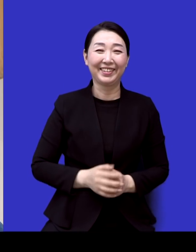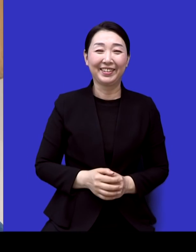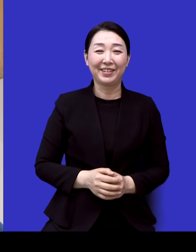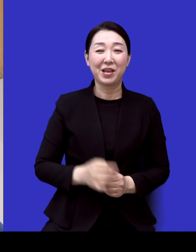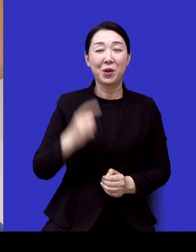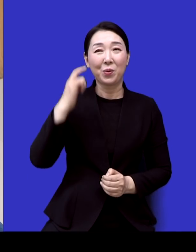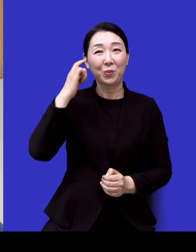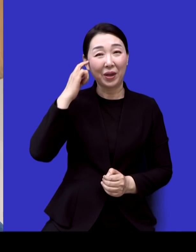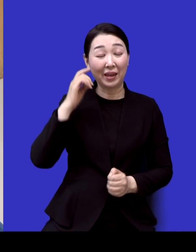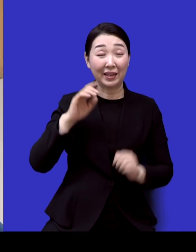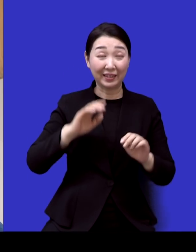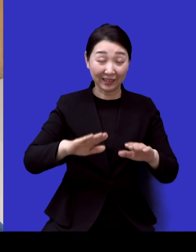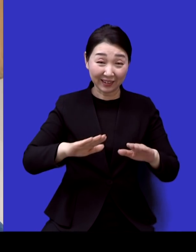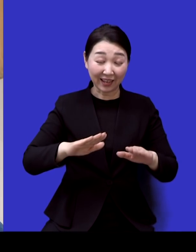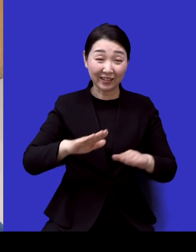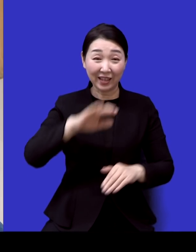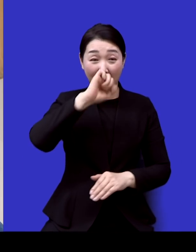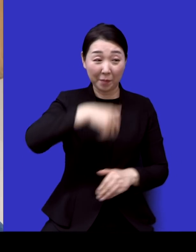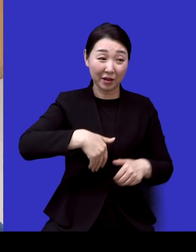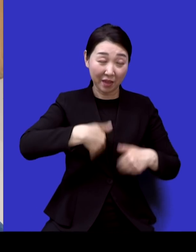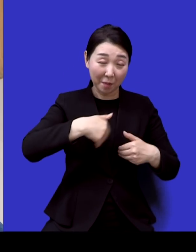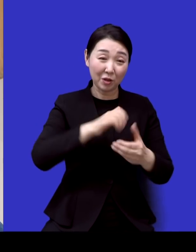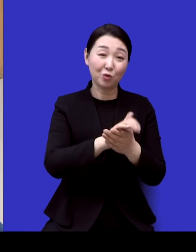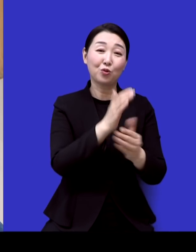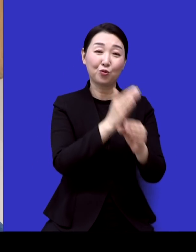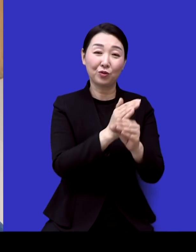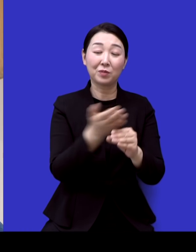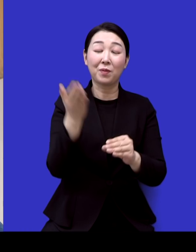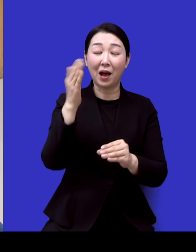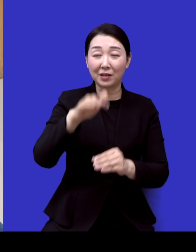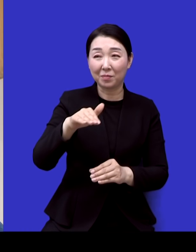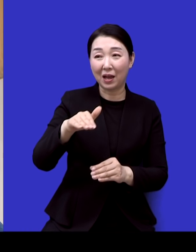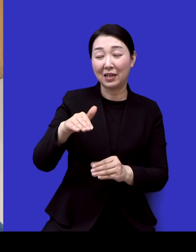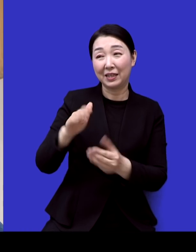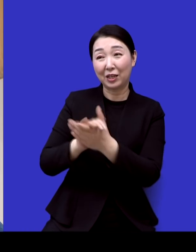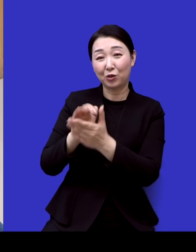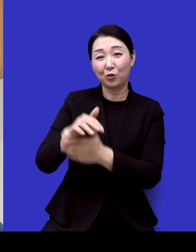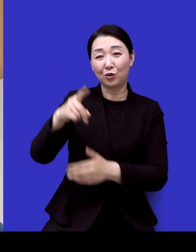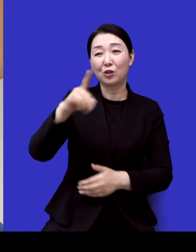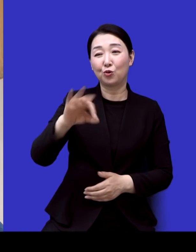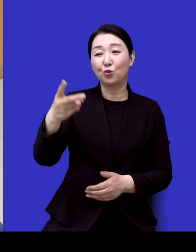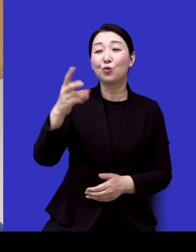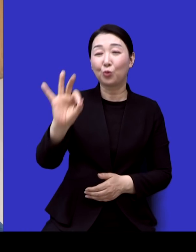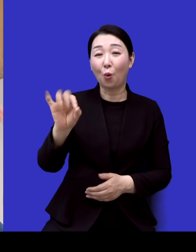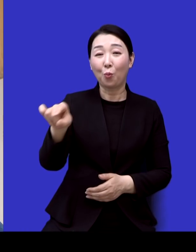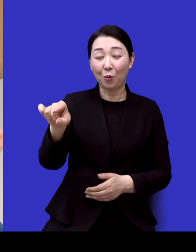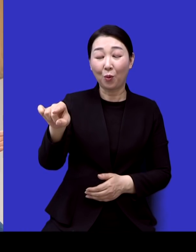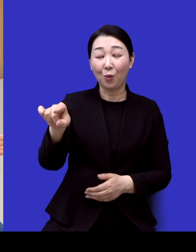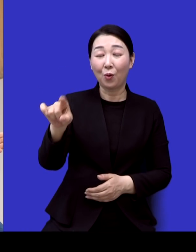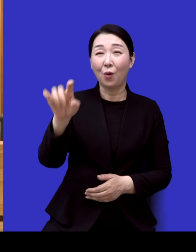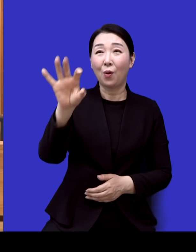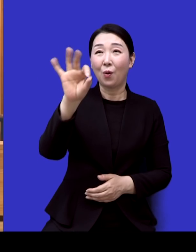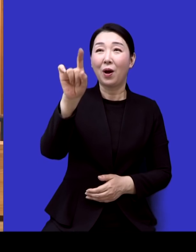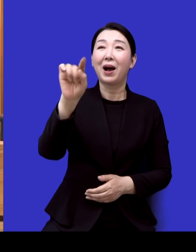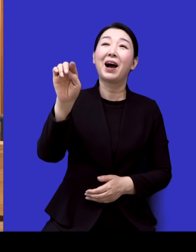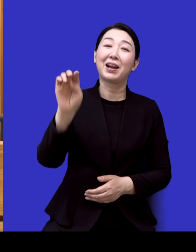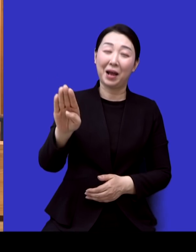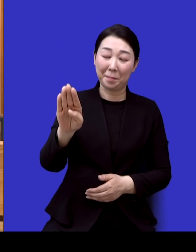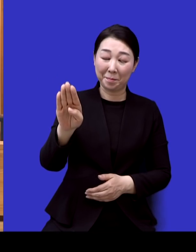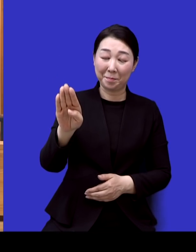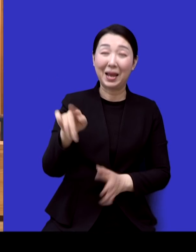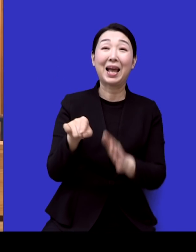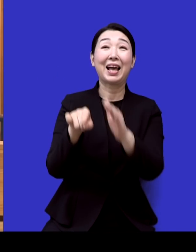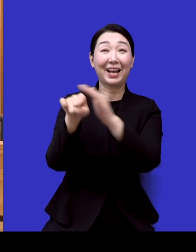왜냐하면 저는 이제 남미 친구들 위주로 했고 제 예. 친구들은 중동 난민들 위주로 해서 아. 그 아랍 베이커리를 가던 친구들인데 이제 저는